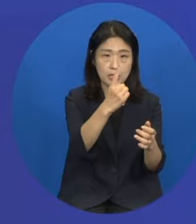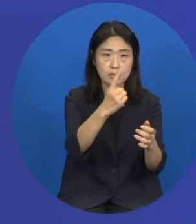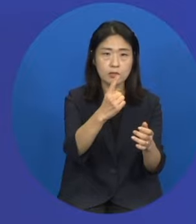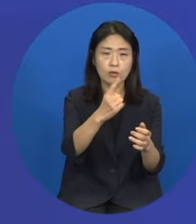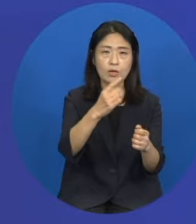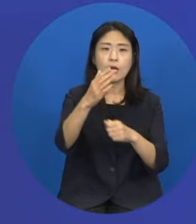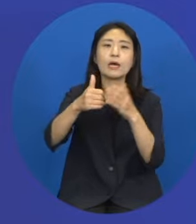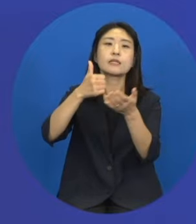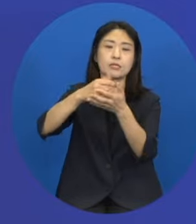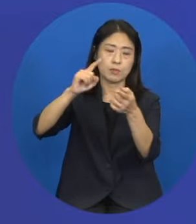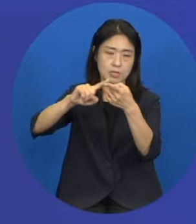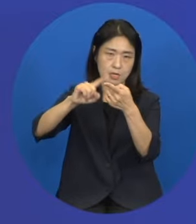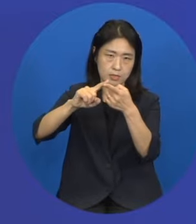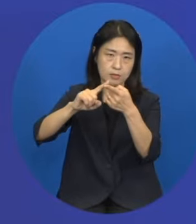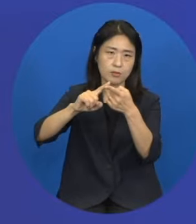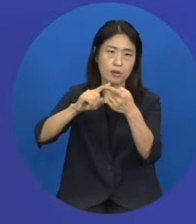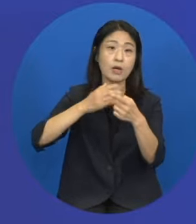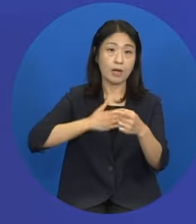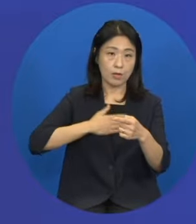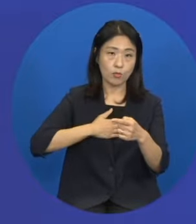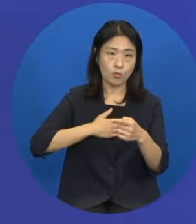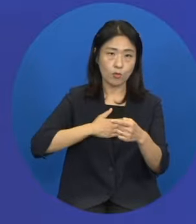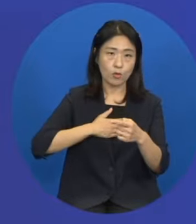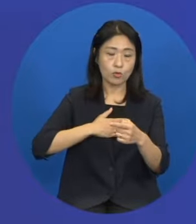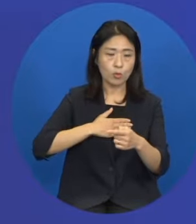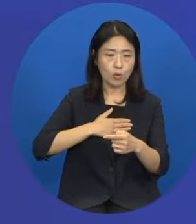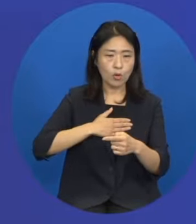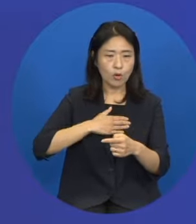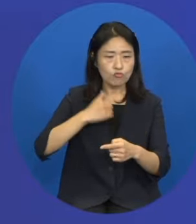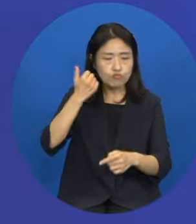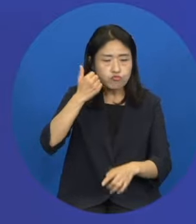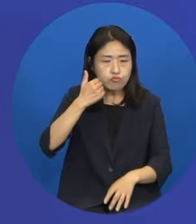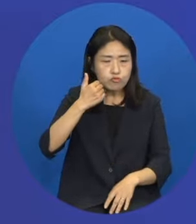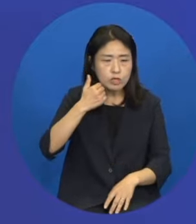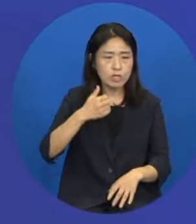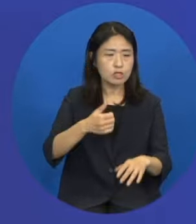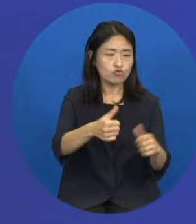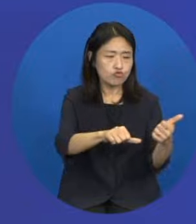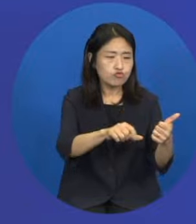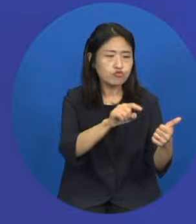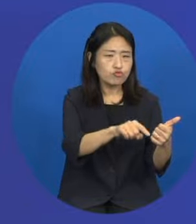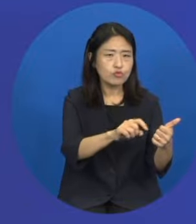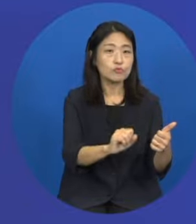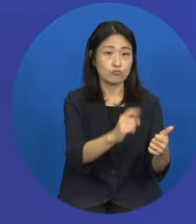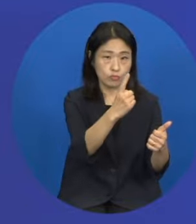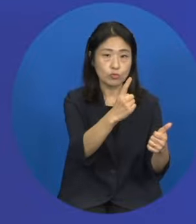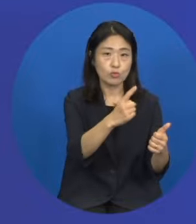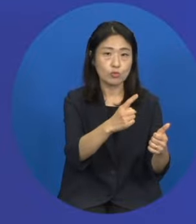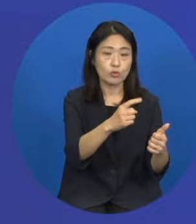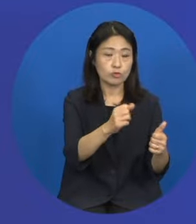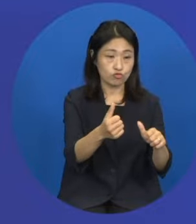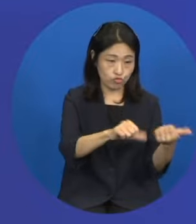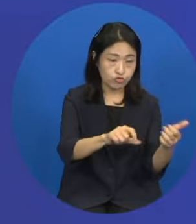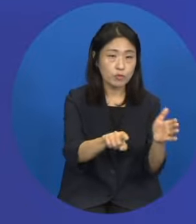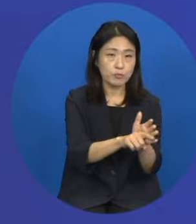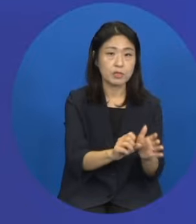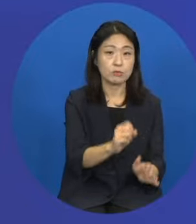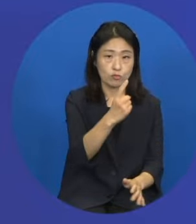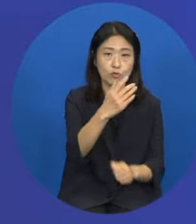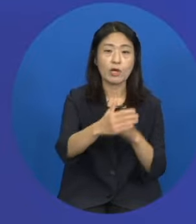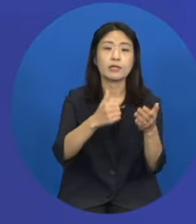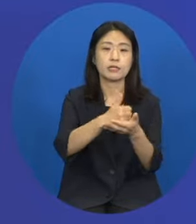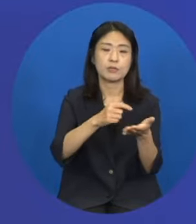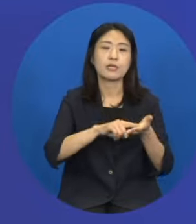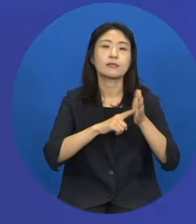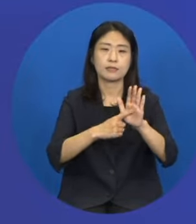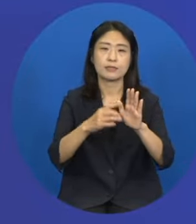누군가는 순교하게 함으로써 죽기까지 그 믿음을 부인하지 않는 그 믿음을 통해 하나님을 드러내는 사람이